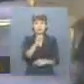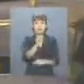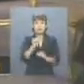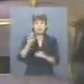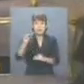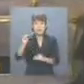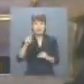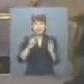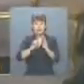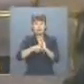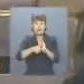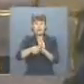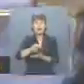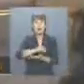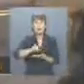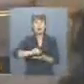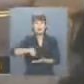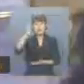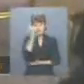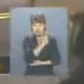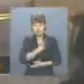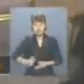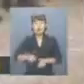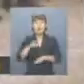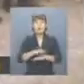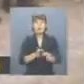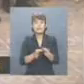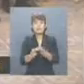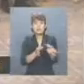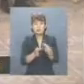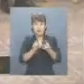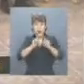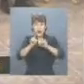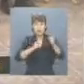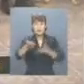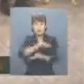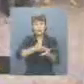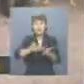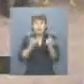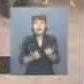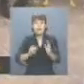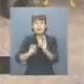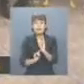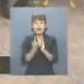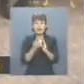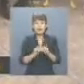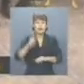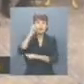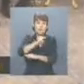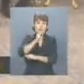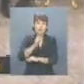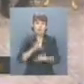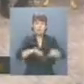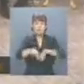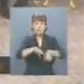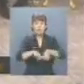การมูลนิธิชัยพัฒนาเป็นที่ปรึกษาจะมีการหารือร่วมกันเป็นครั้งแรกในช่วงบ่ายวันนี้เพื่อการวางระบบการบริหารทรัพยากรน้